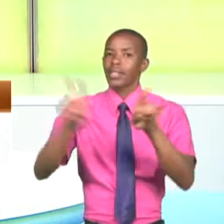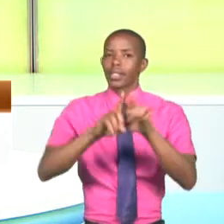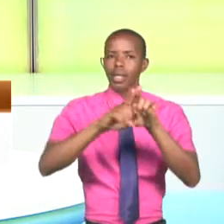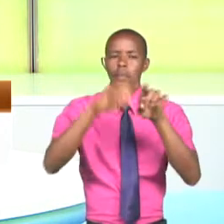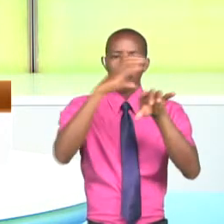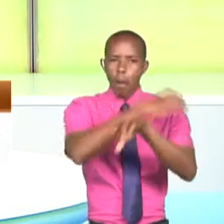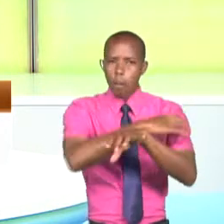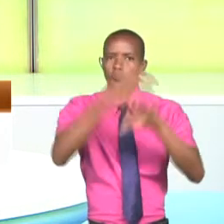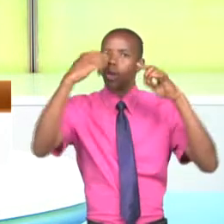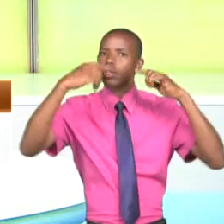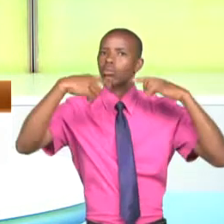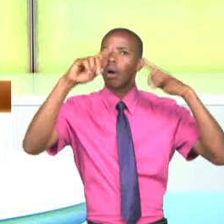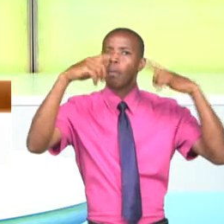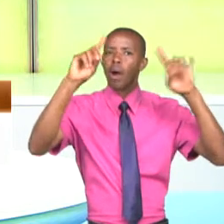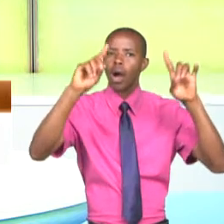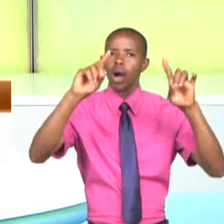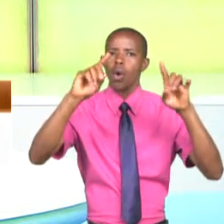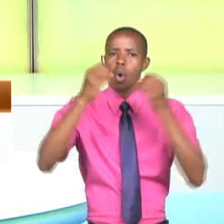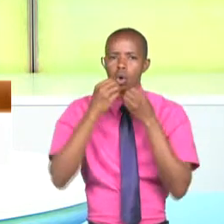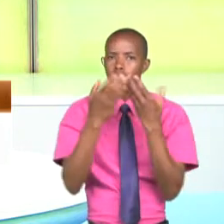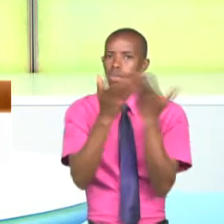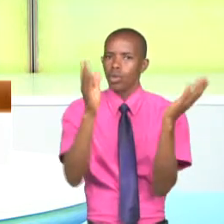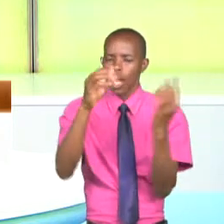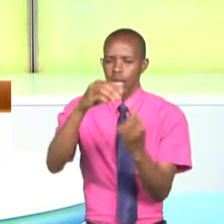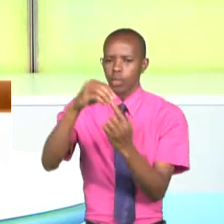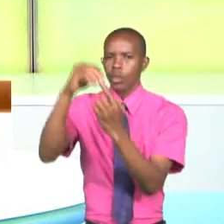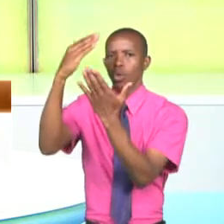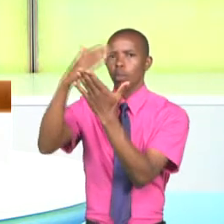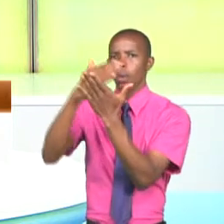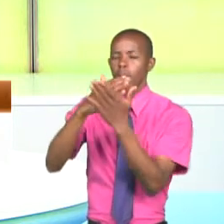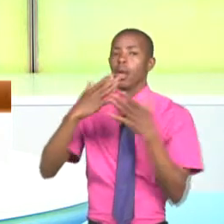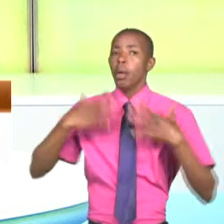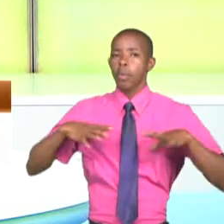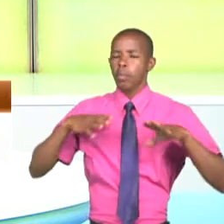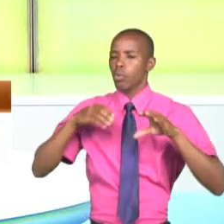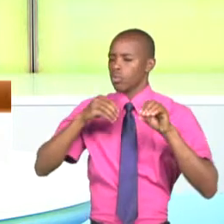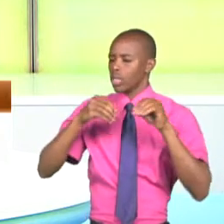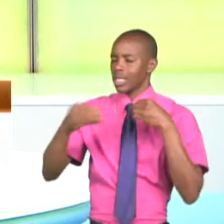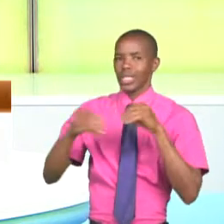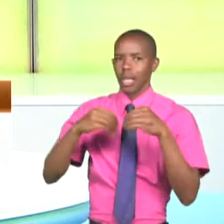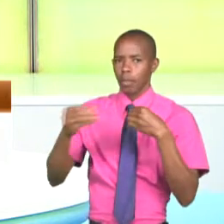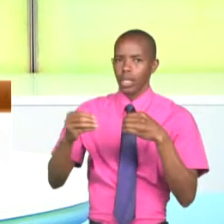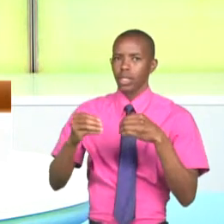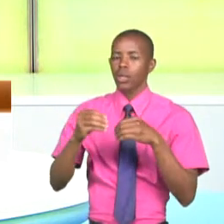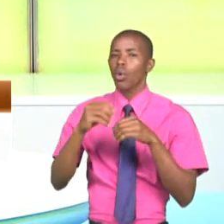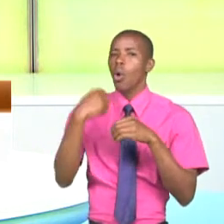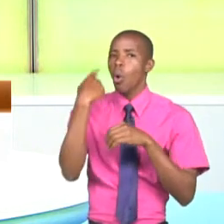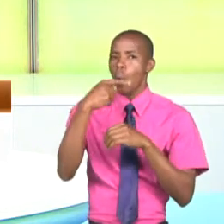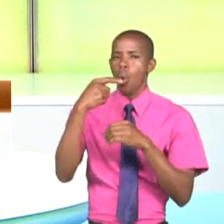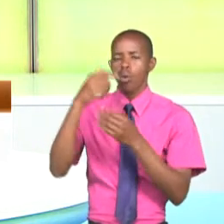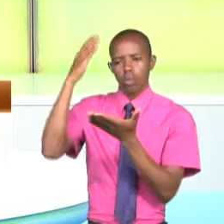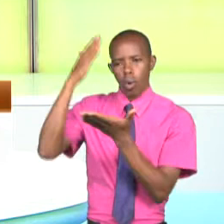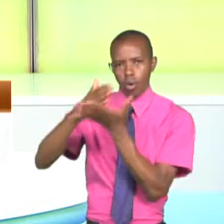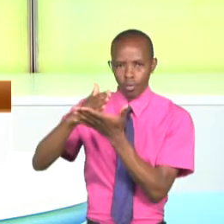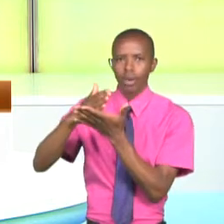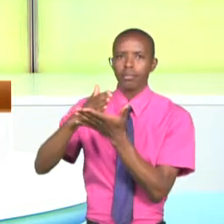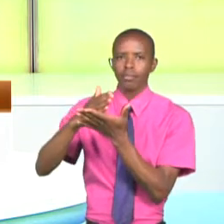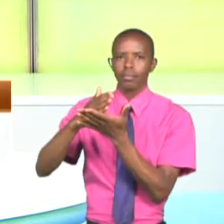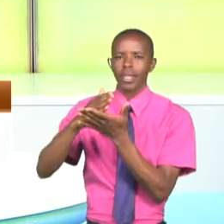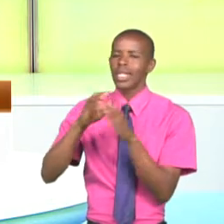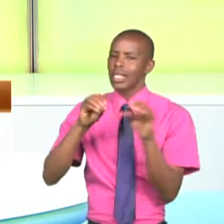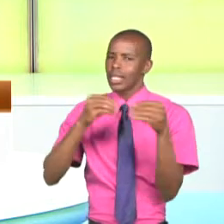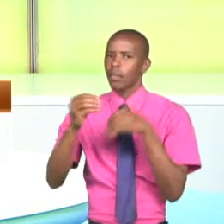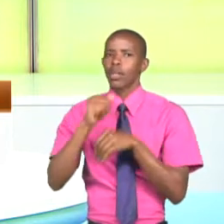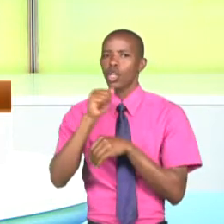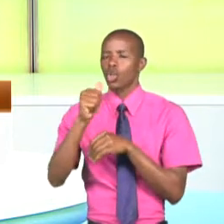wa kufaulu. Tunakupakulia makala maalum ya watu wenye changamoto za maumbile na ambao wamethibitisha kuwa ulemavu